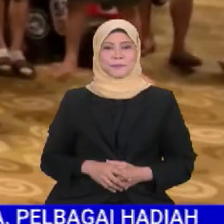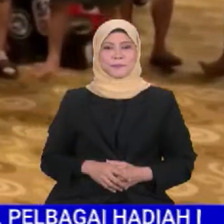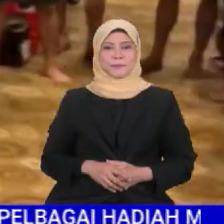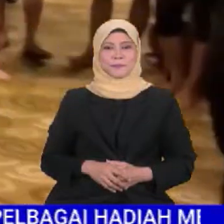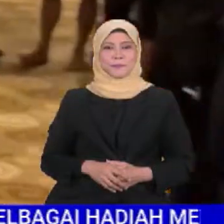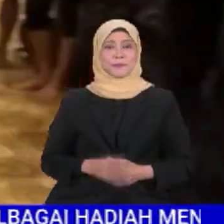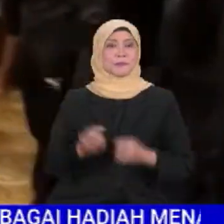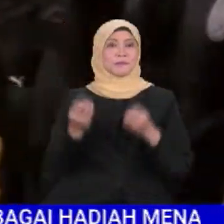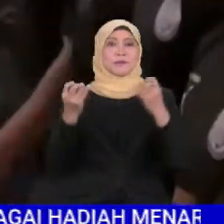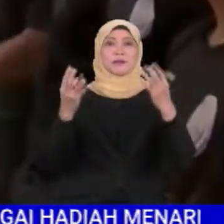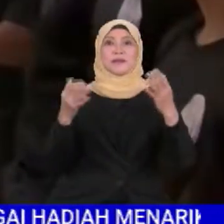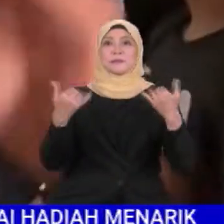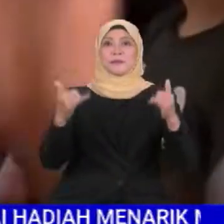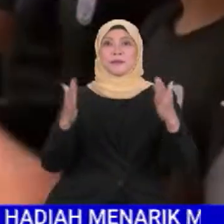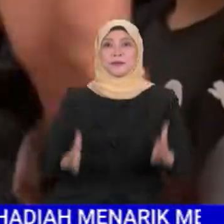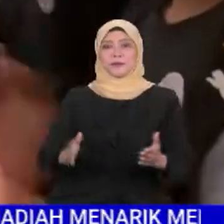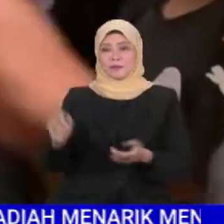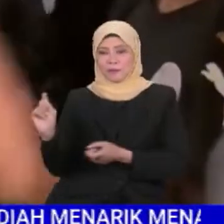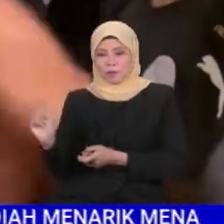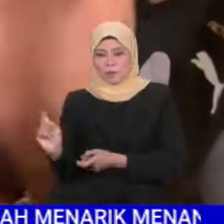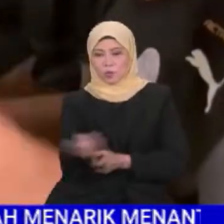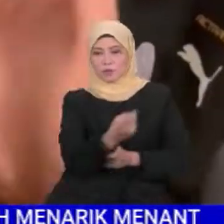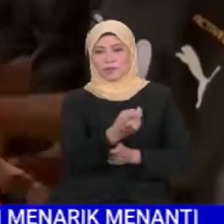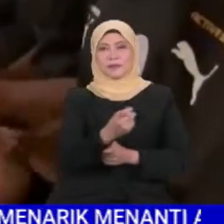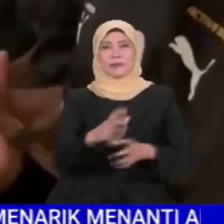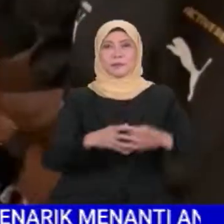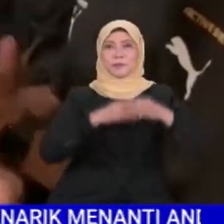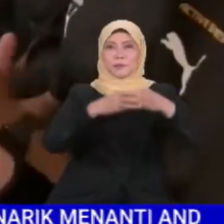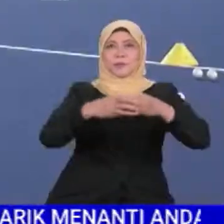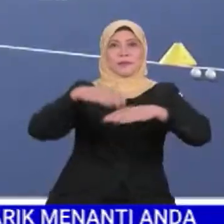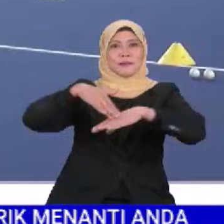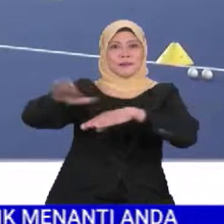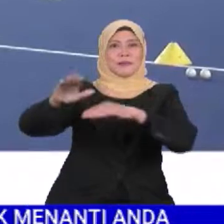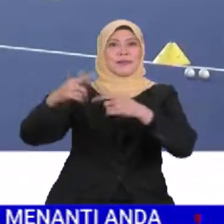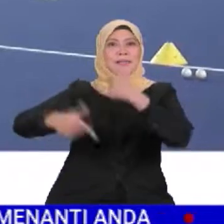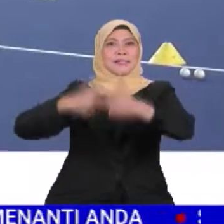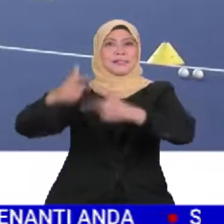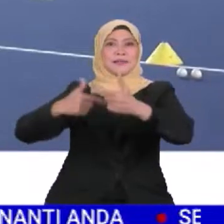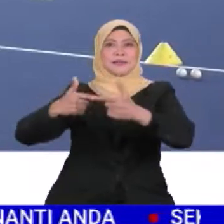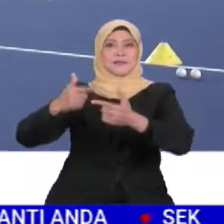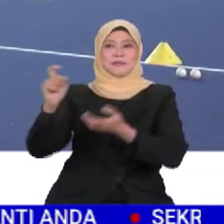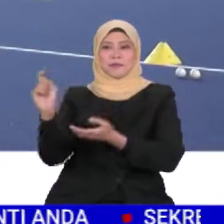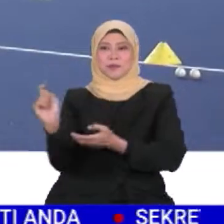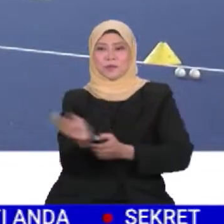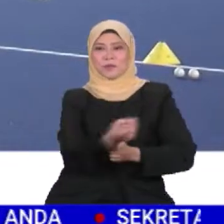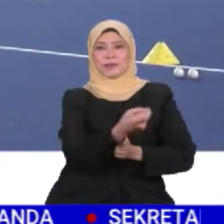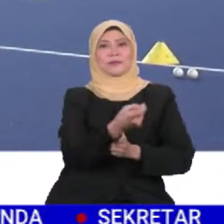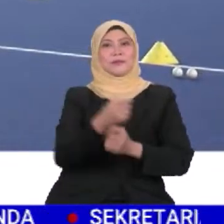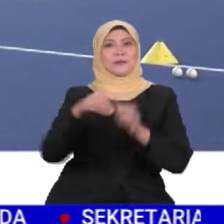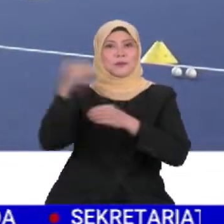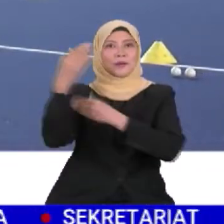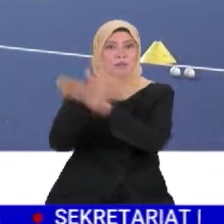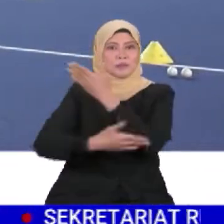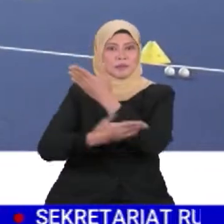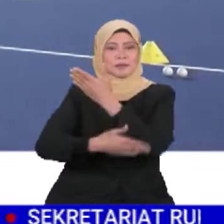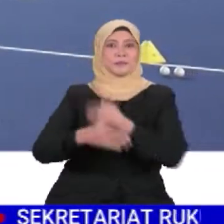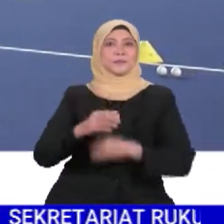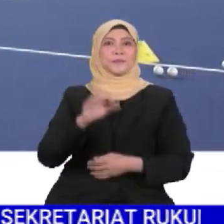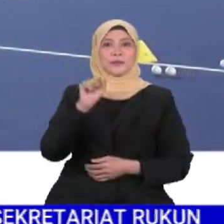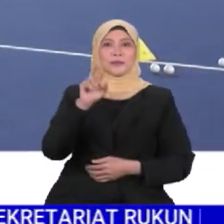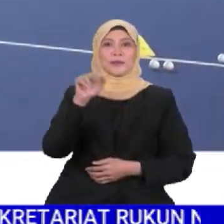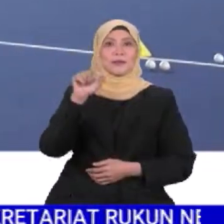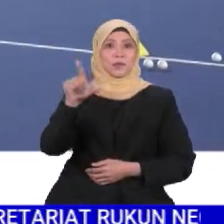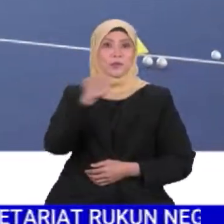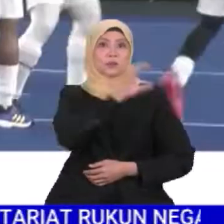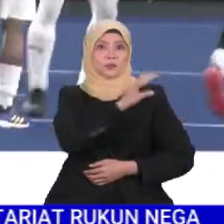Dalam pada itu, lebih ramai pemain hoki kebangsaan akan dihantar untuk bermain di Liga Hoki Luar Negara. Ketua Jurulatih Hoki Kebangsaan, Arul